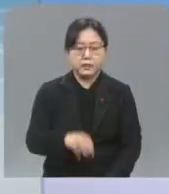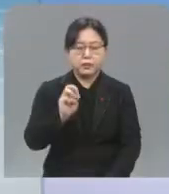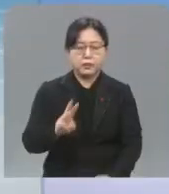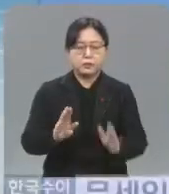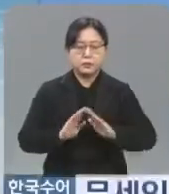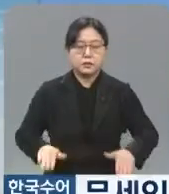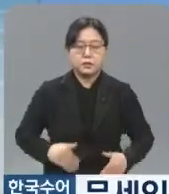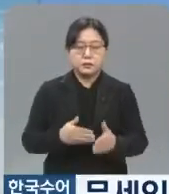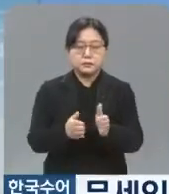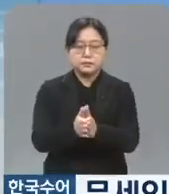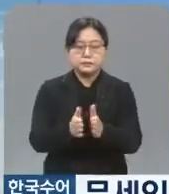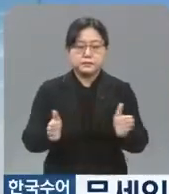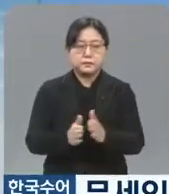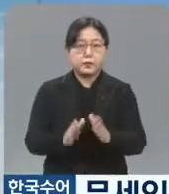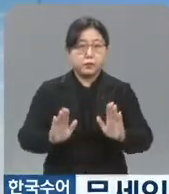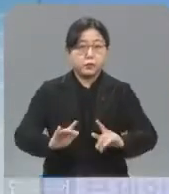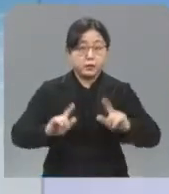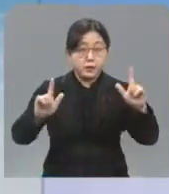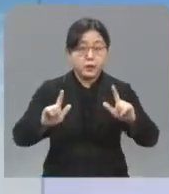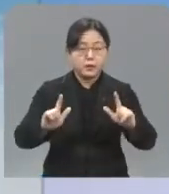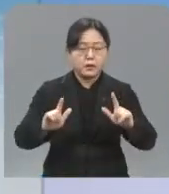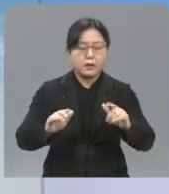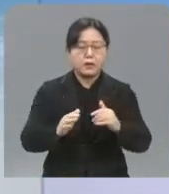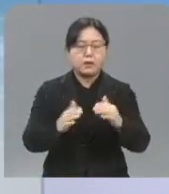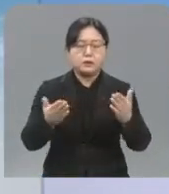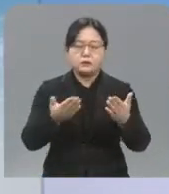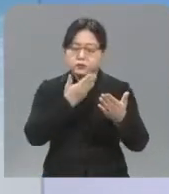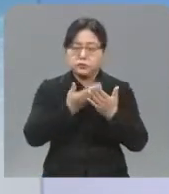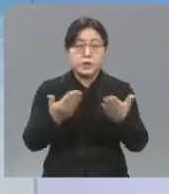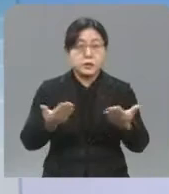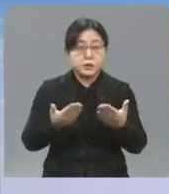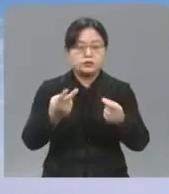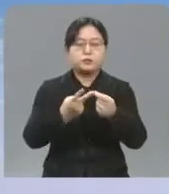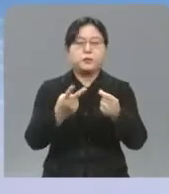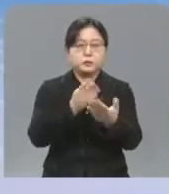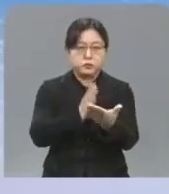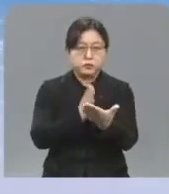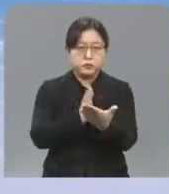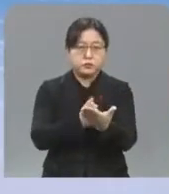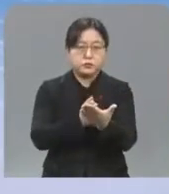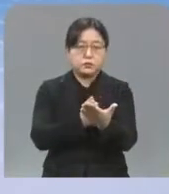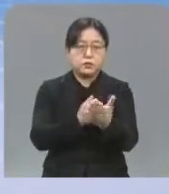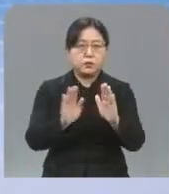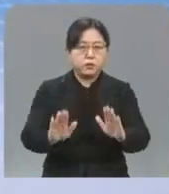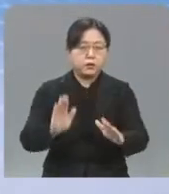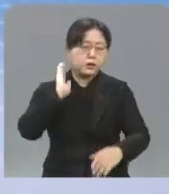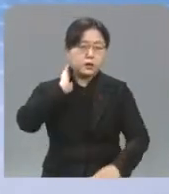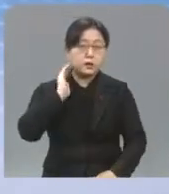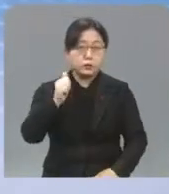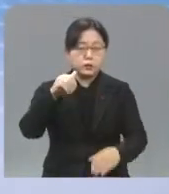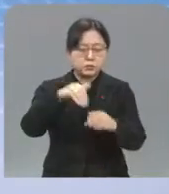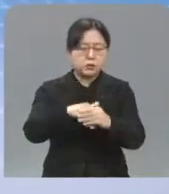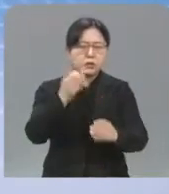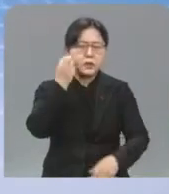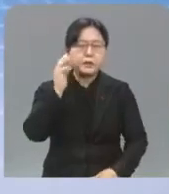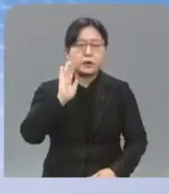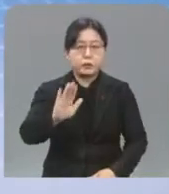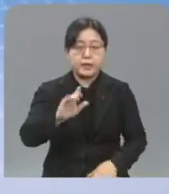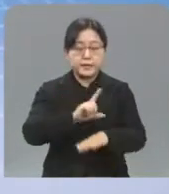광주 전남권이었습니다. 올해 현안을 짚어보는 연속 기획 두 번째 순서입니다. 올해 대통령 선거 석 달